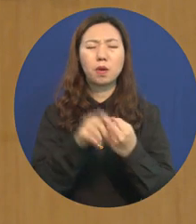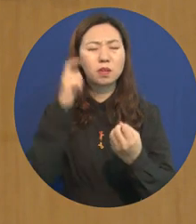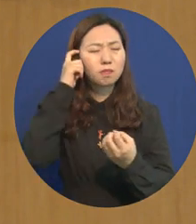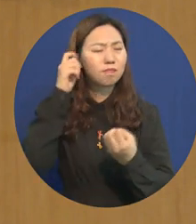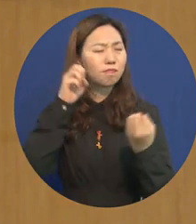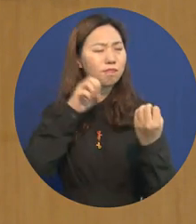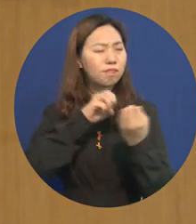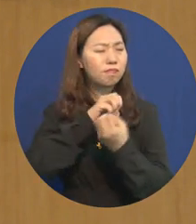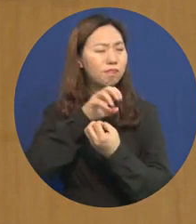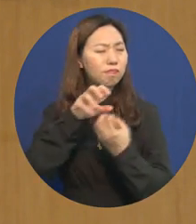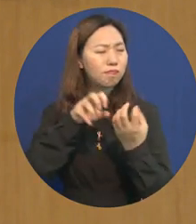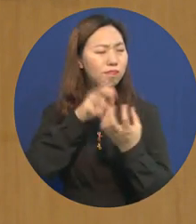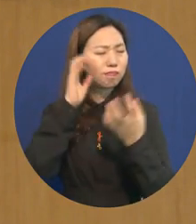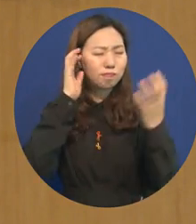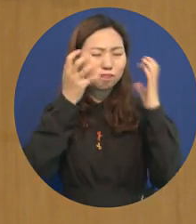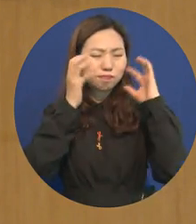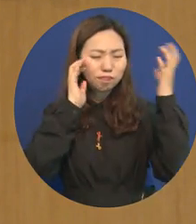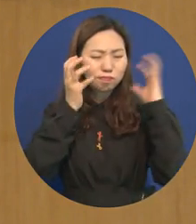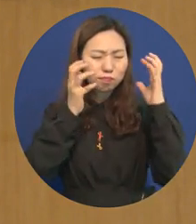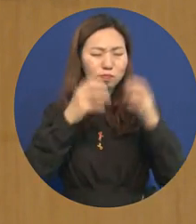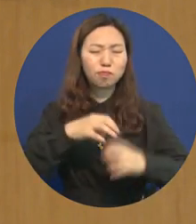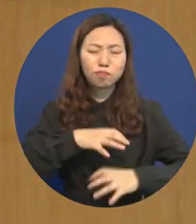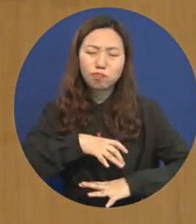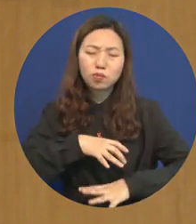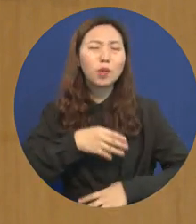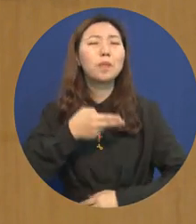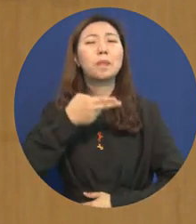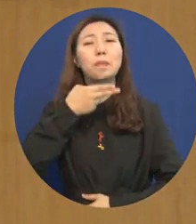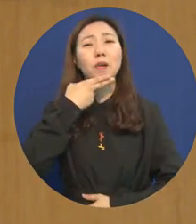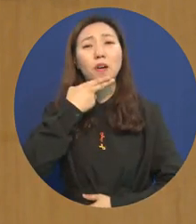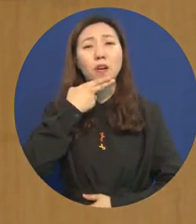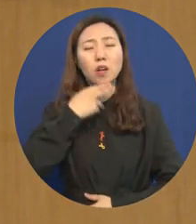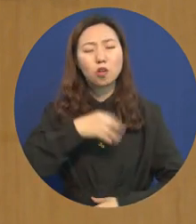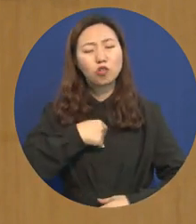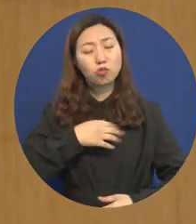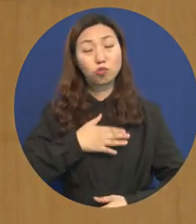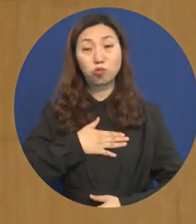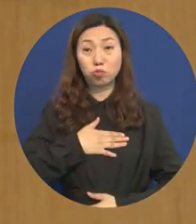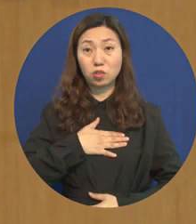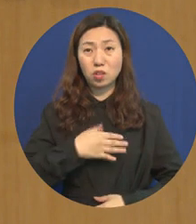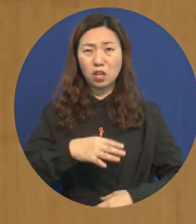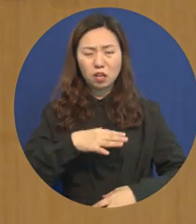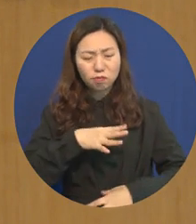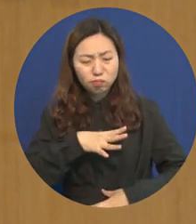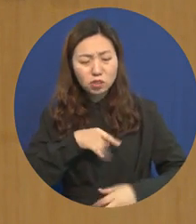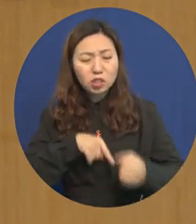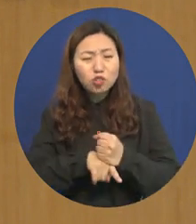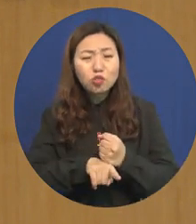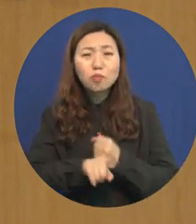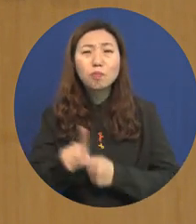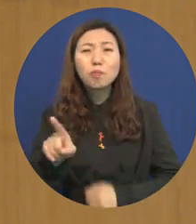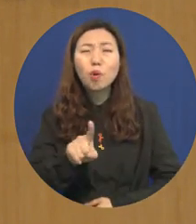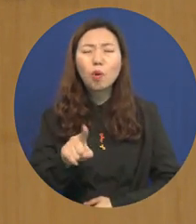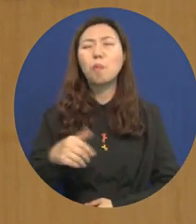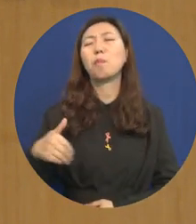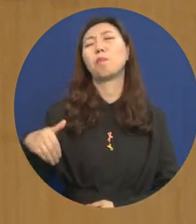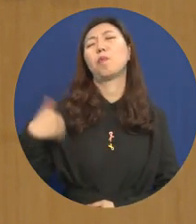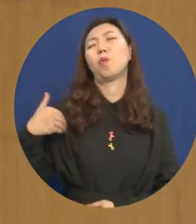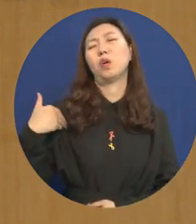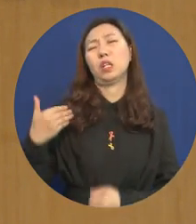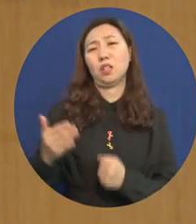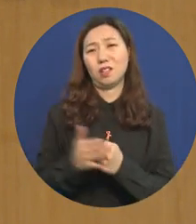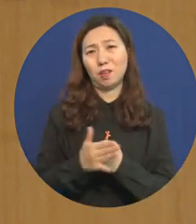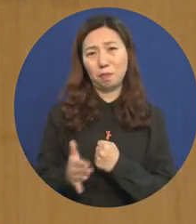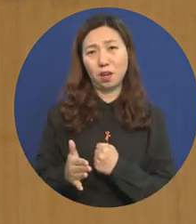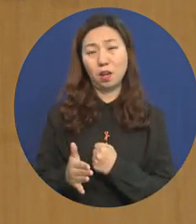없습니다. 두려움도 없고. 그런데 우리가 두려운 것은 알지 못하기 때문에, 무지 때문에 두렵고,